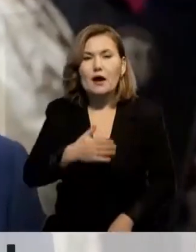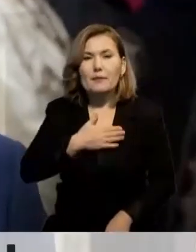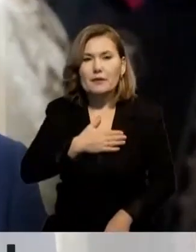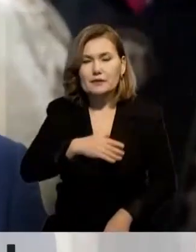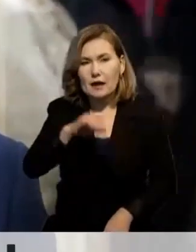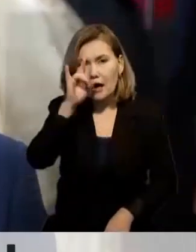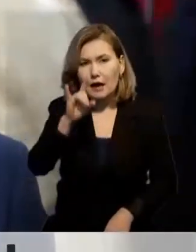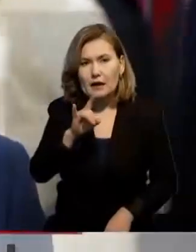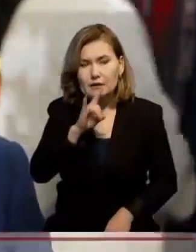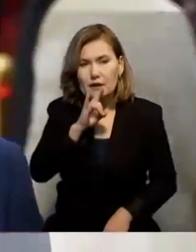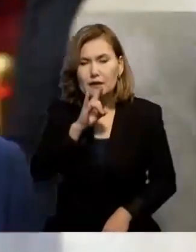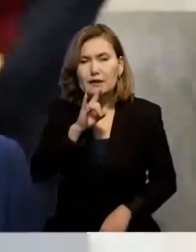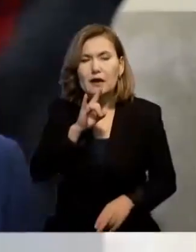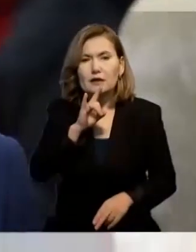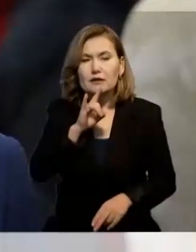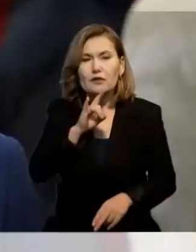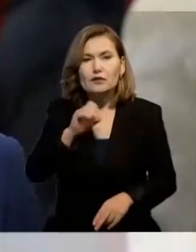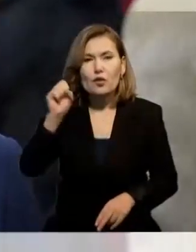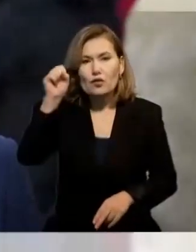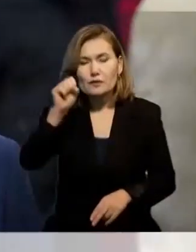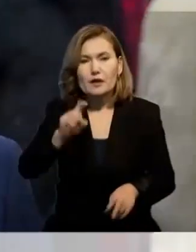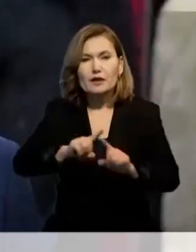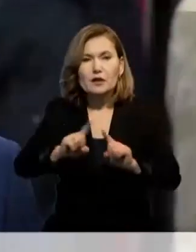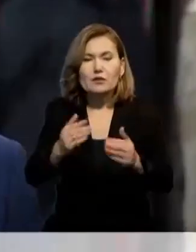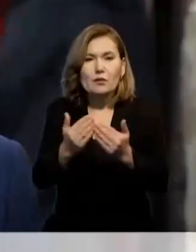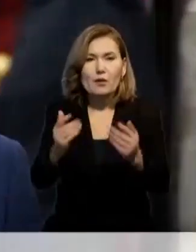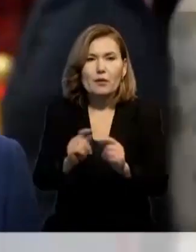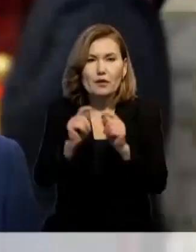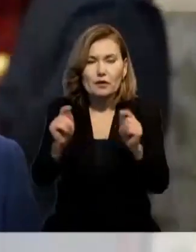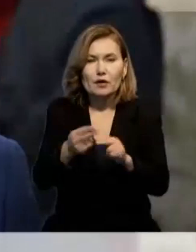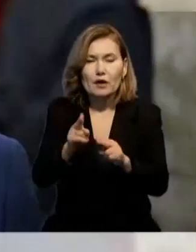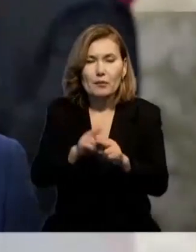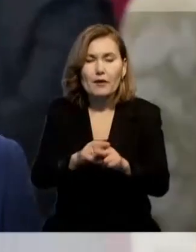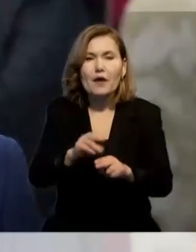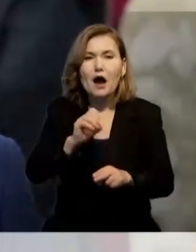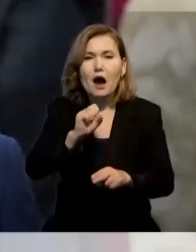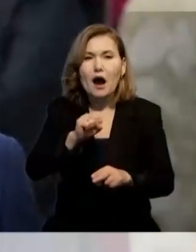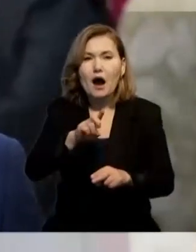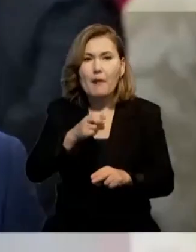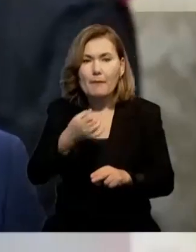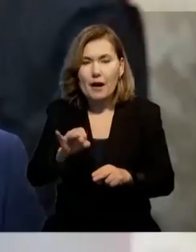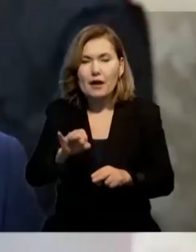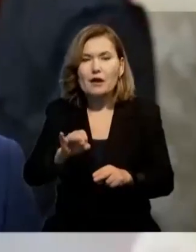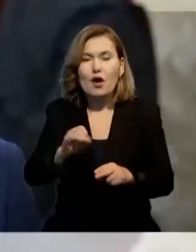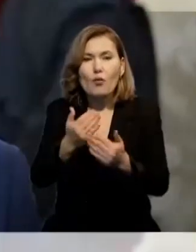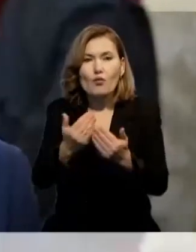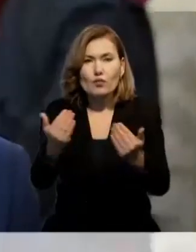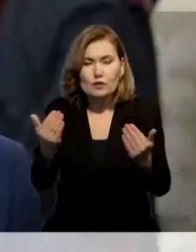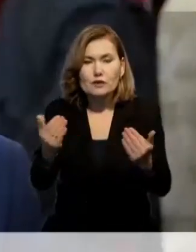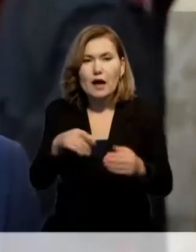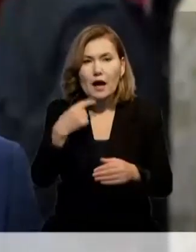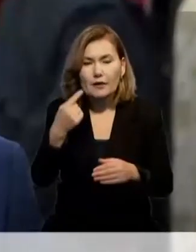Еуразияда аналогы жоқ музей ғой бізде. Өйткені айтып кетейін, оны бұлар бес тараптан тұрады. Абай музейі деп жалпы ауызекі айтады. Негізінде